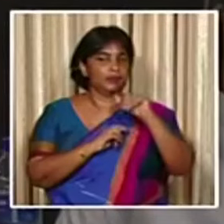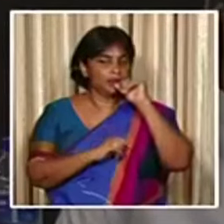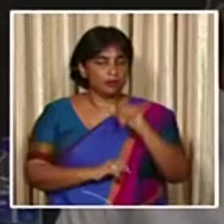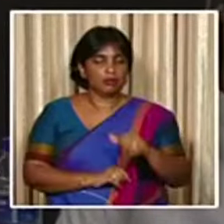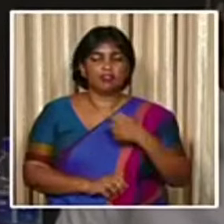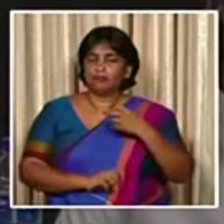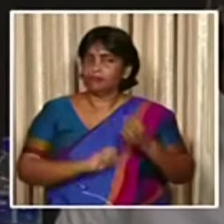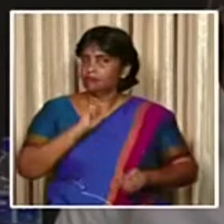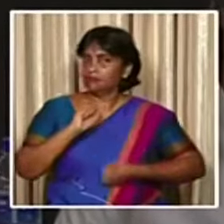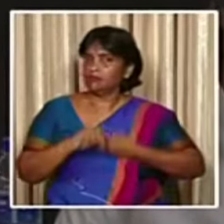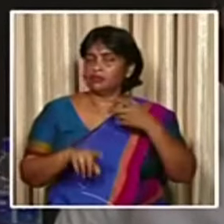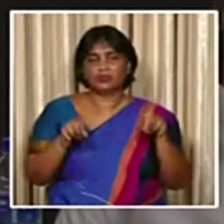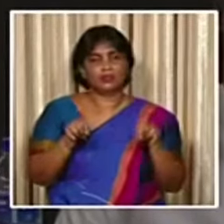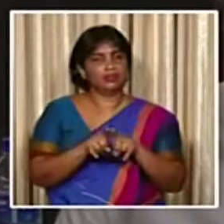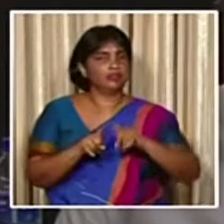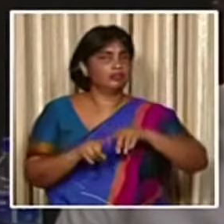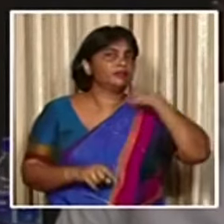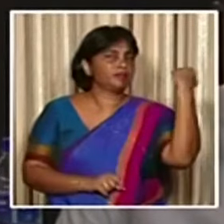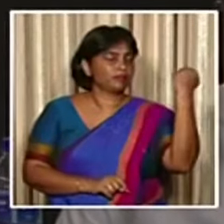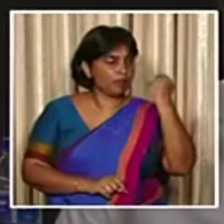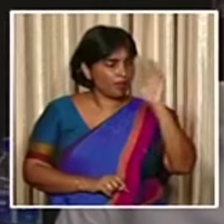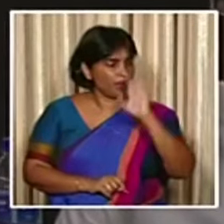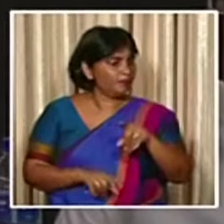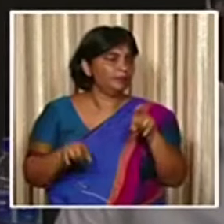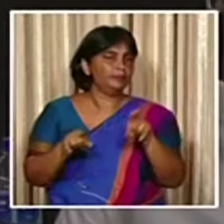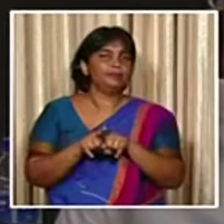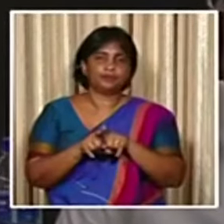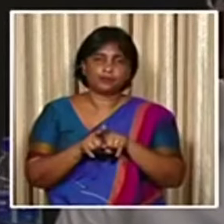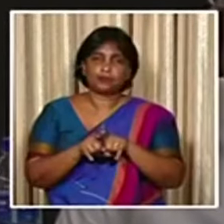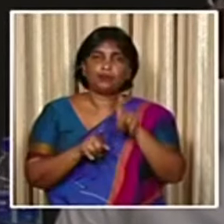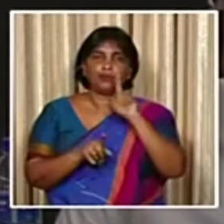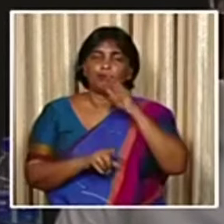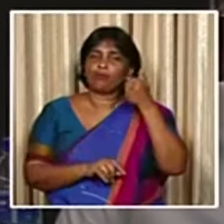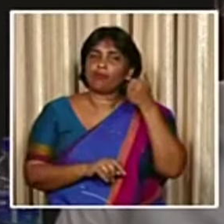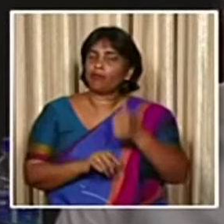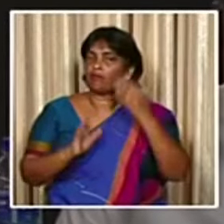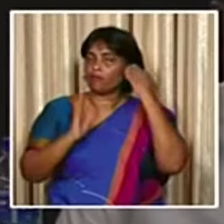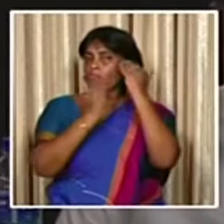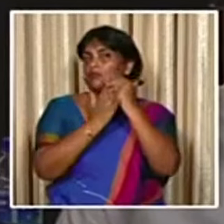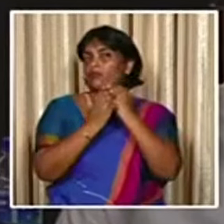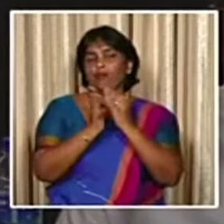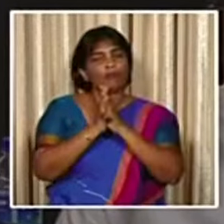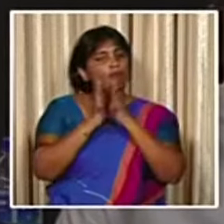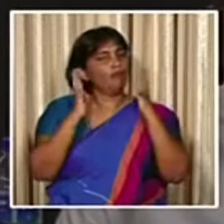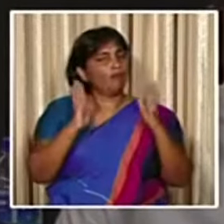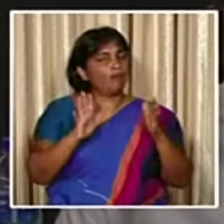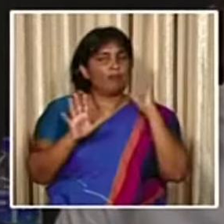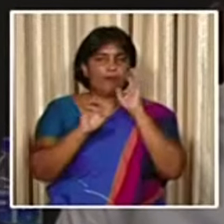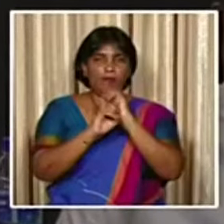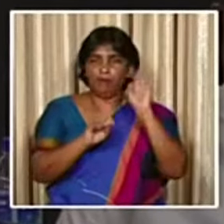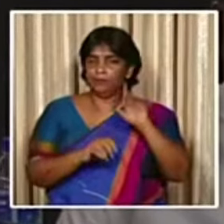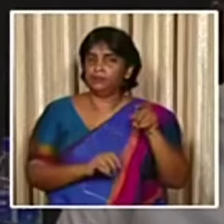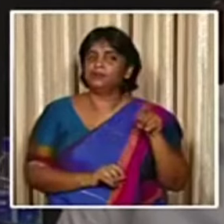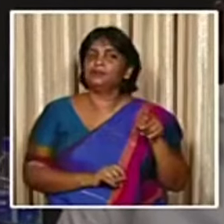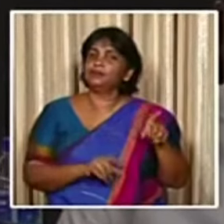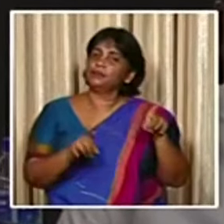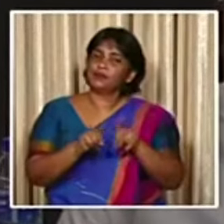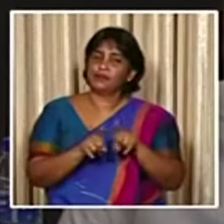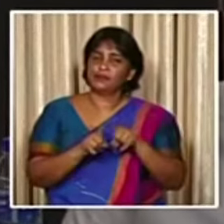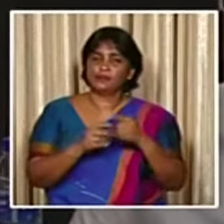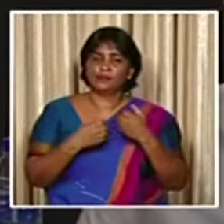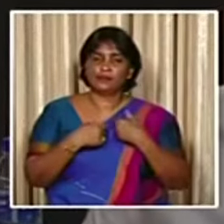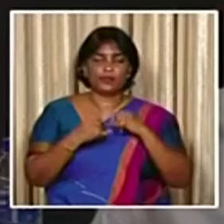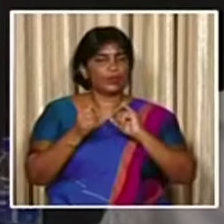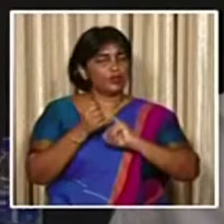ඇත්තටම ඉතාමත් ආවේගශීලී කතාවක් කරා. ඉතාමත් වැදගත් කරුණු ගණනාවක් ප්‍රකාශ කළා. ඒ වගේම